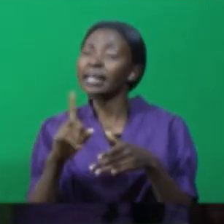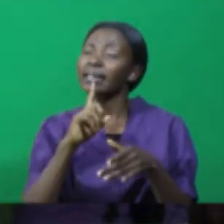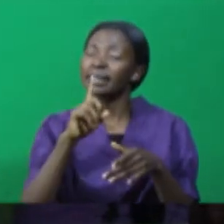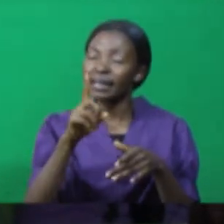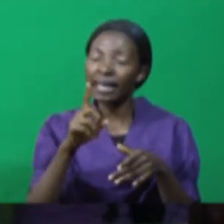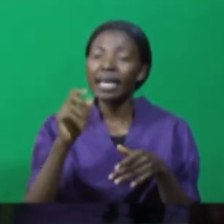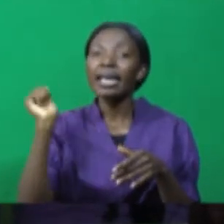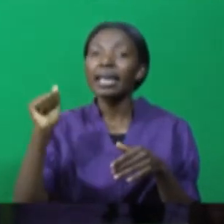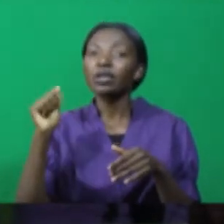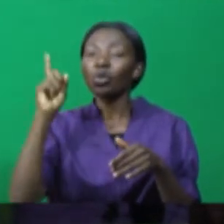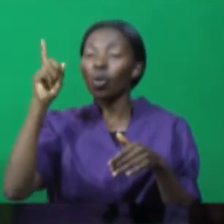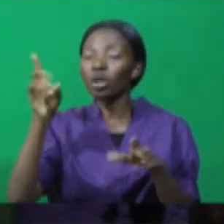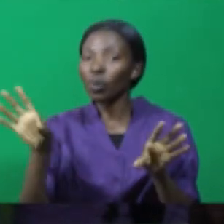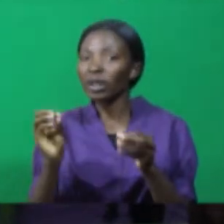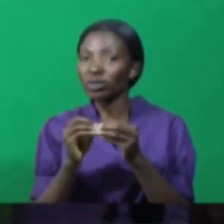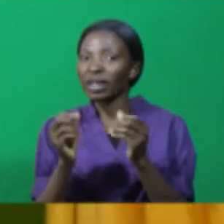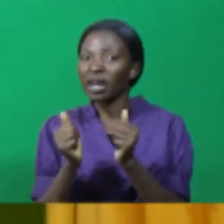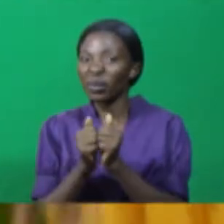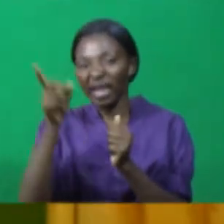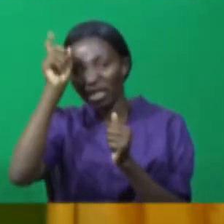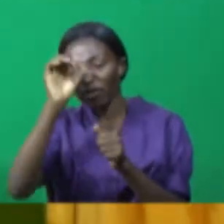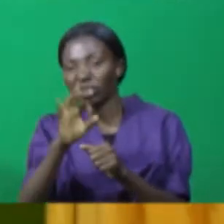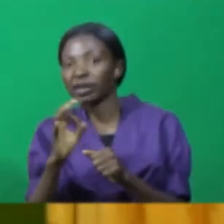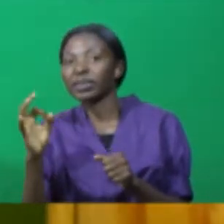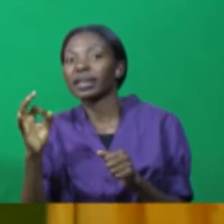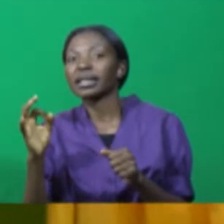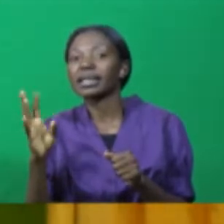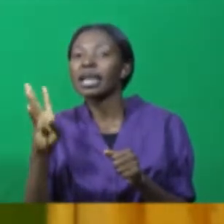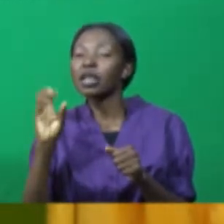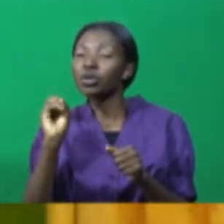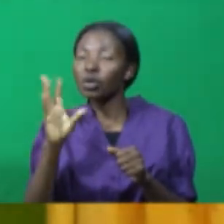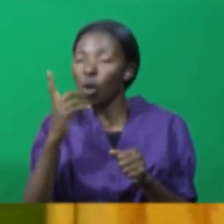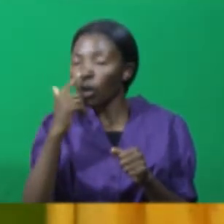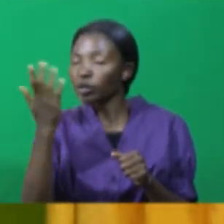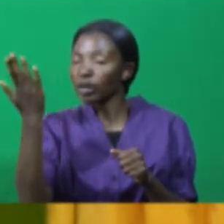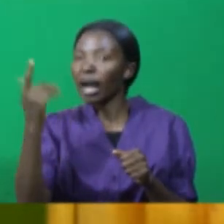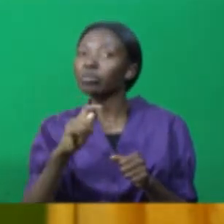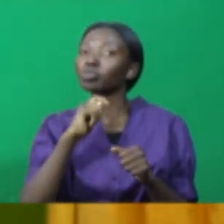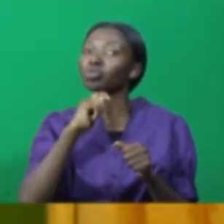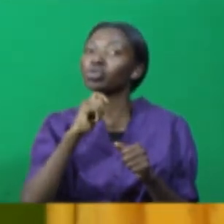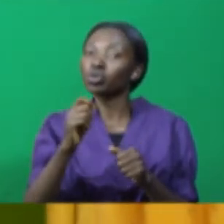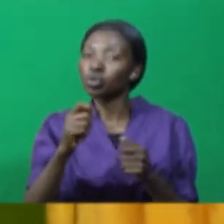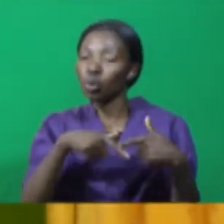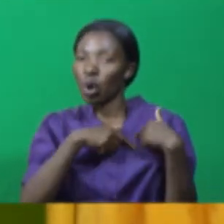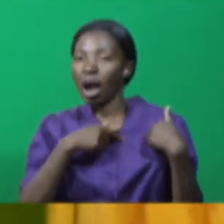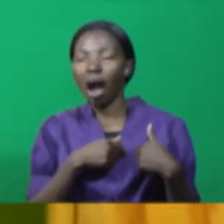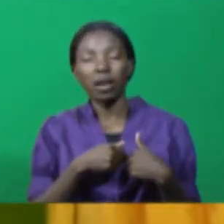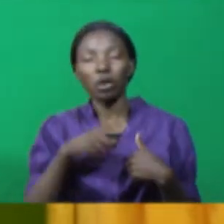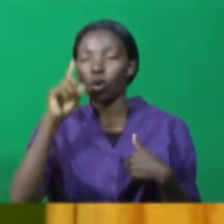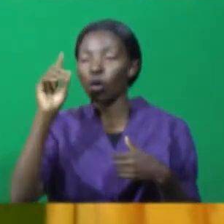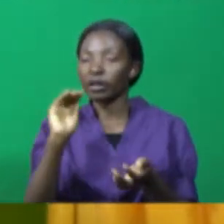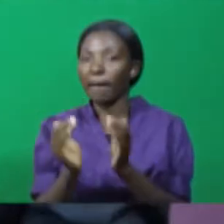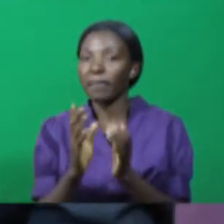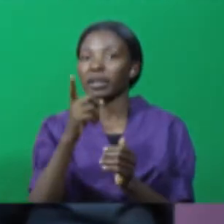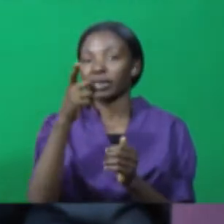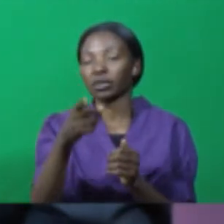Wanufuwa tumaramba tani wadzimu. Atitu wazona. Vani vasinga zeutu ukauya zazirika. Mwarano toku chengeta. Pasina kata uti mzimu